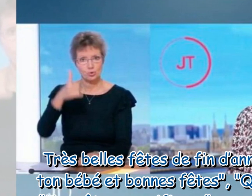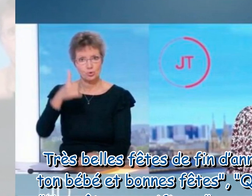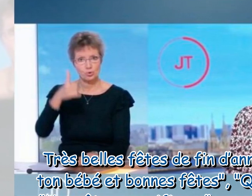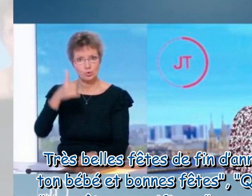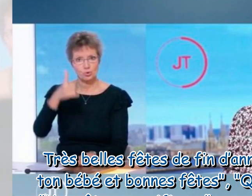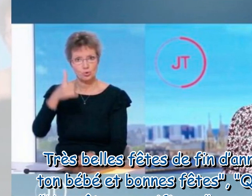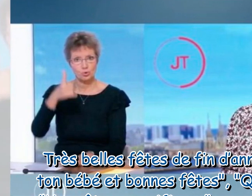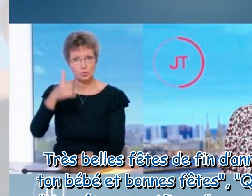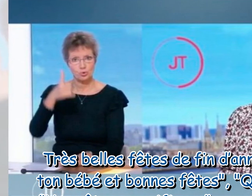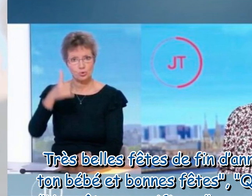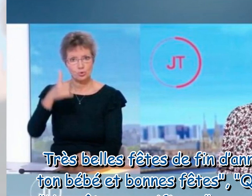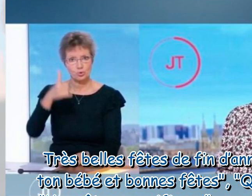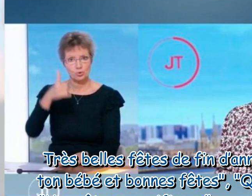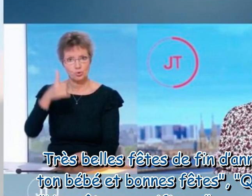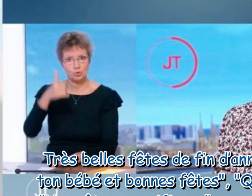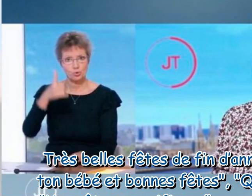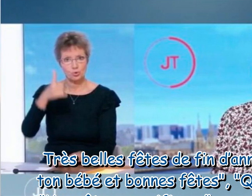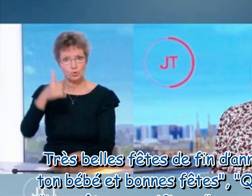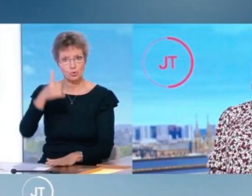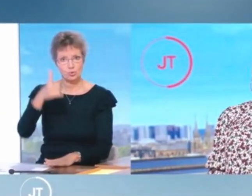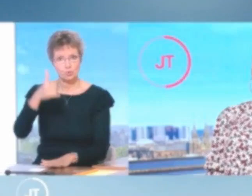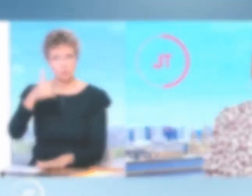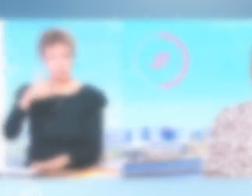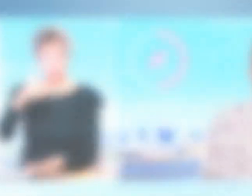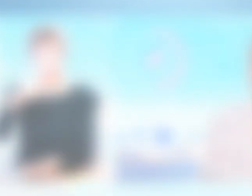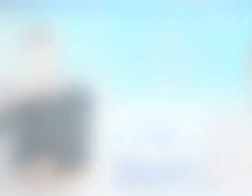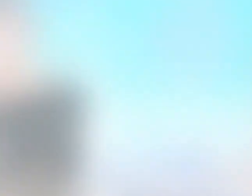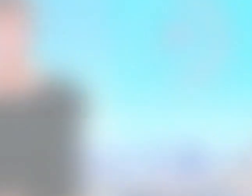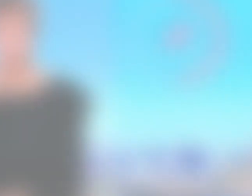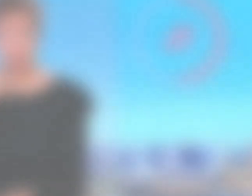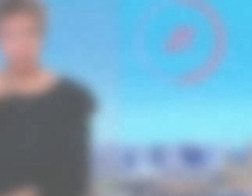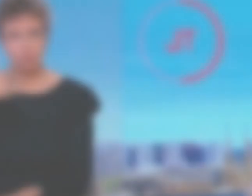votre bébé. On a hâte de vous retrouver sur Télématin.